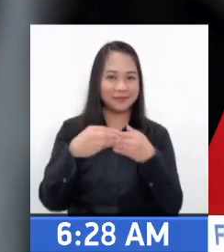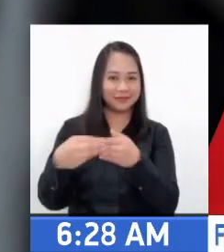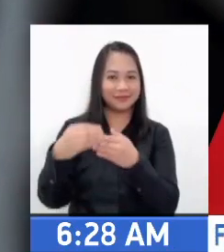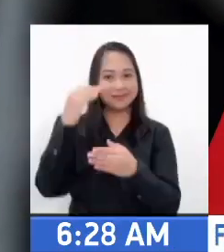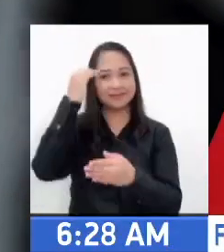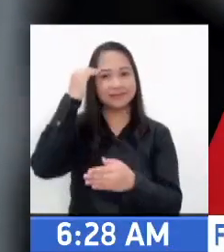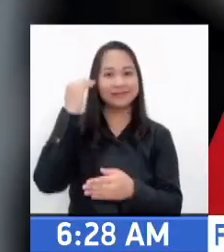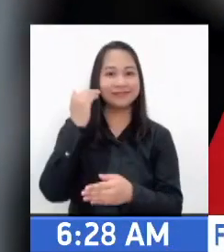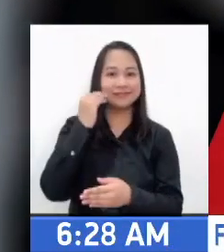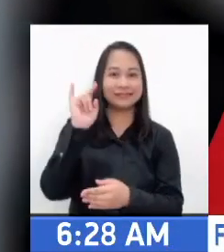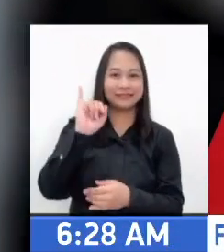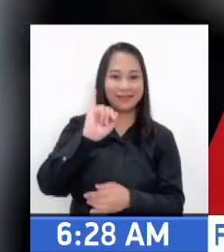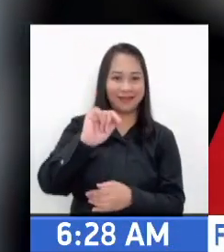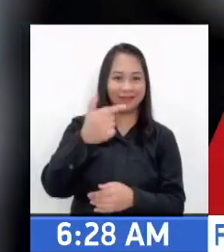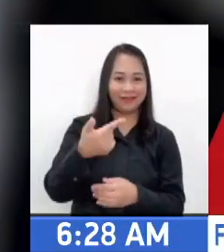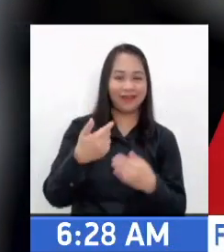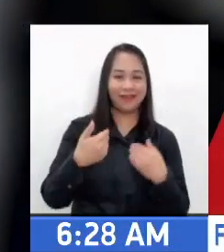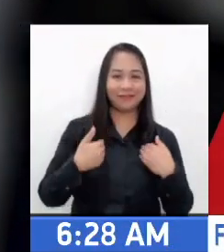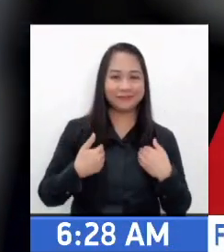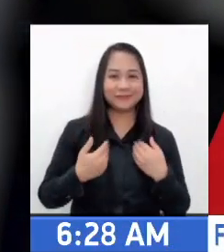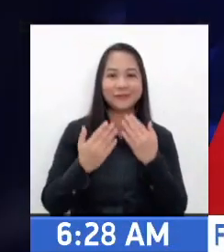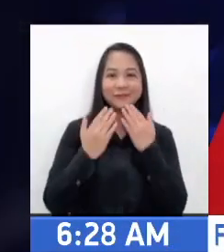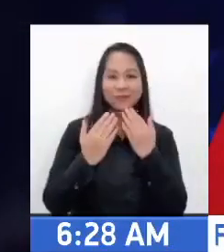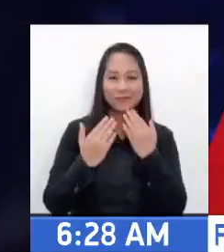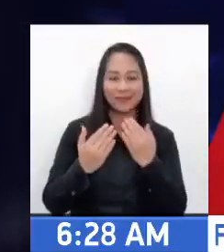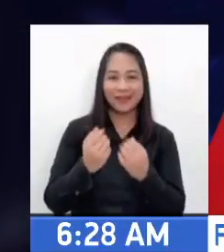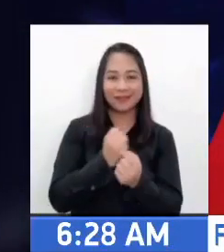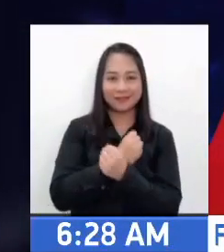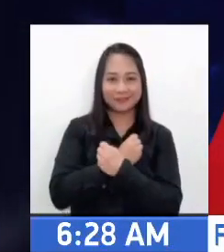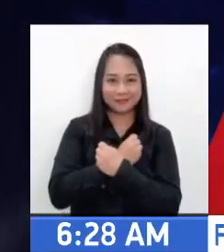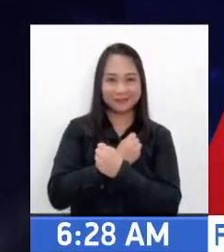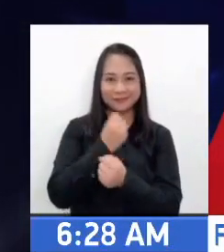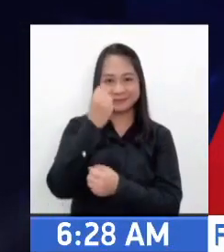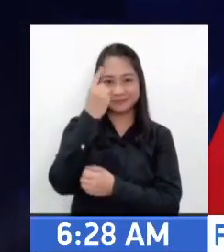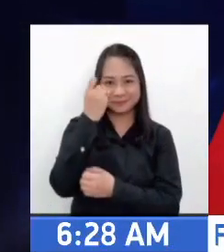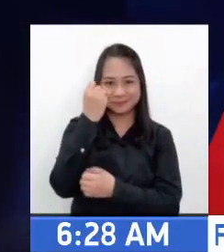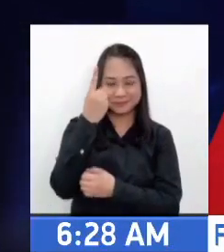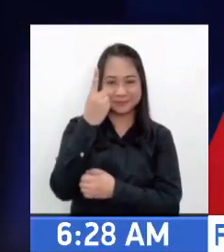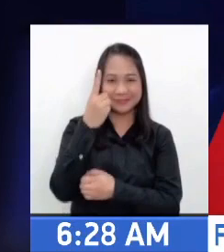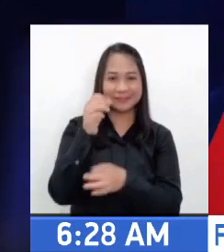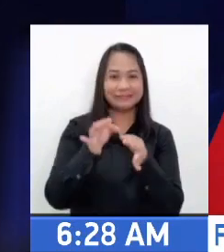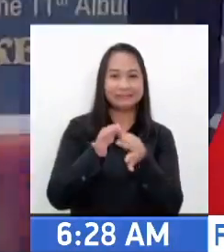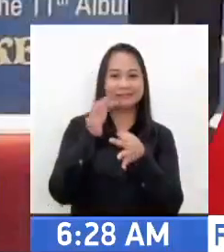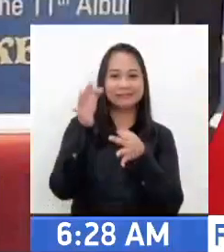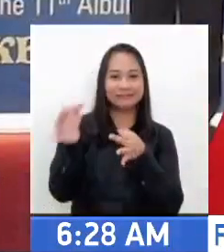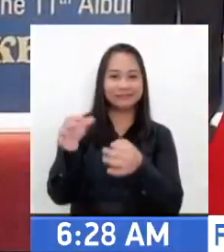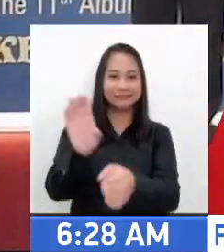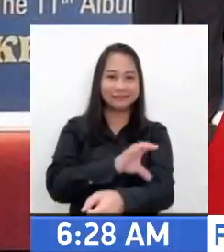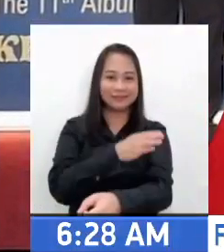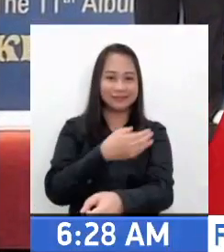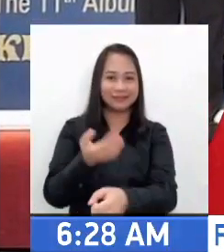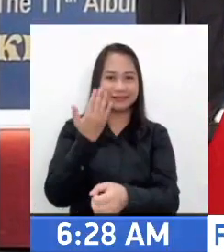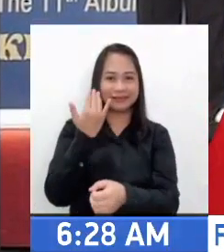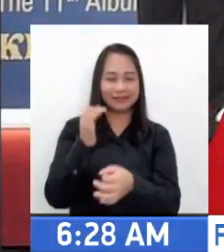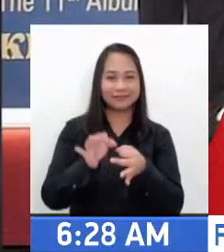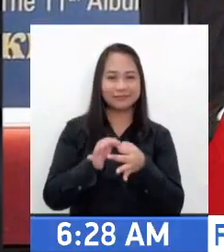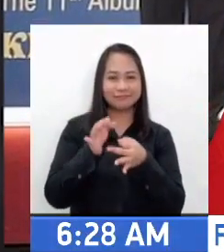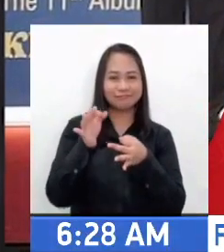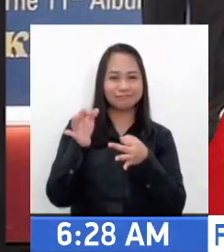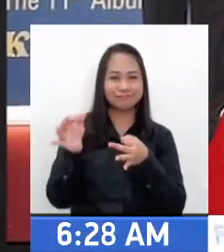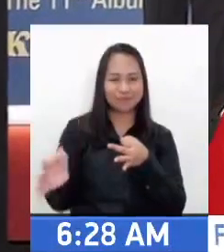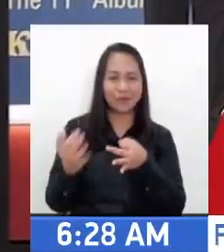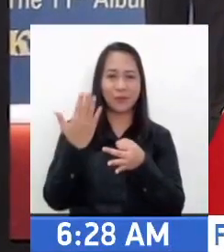ang pagmamahal at pag-unawa ng fans sa postponement ng concert. Na-move ang show dahil nagpositibo sa COVID ang member na